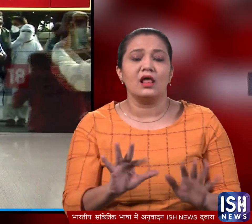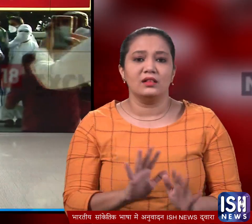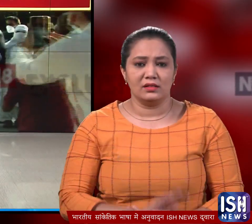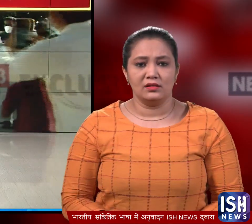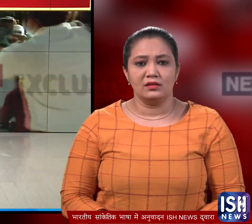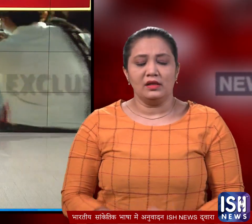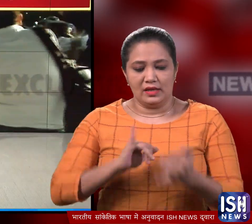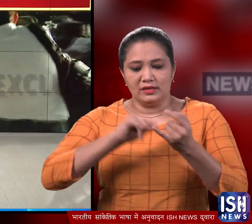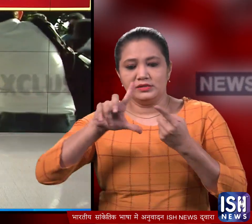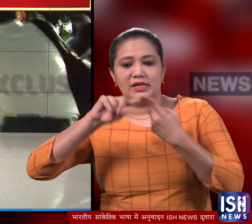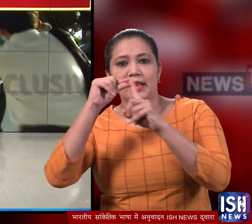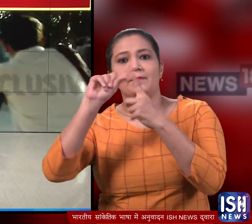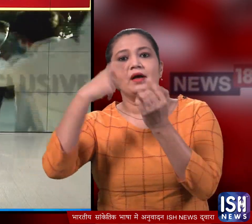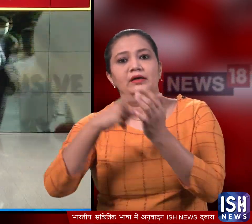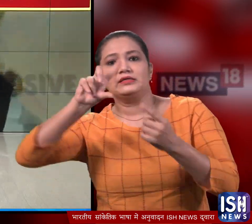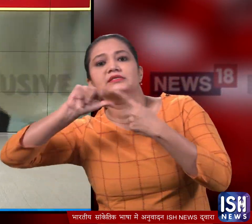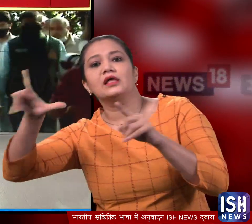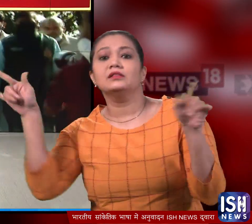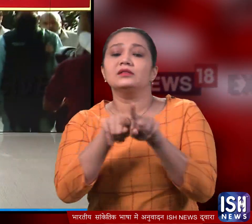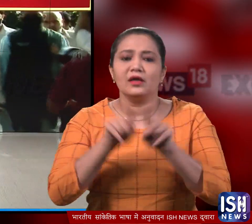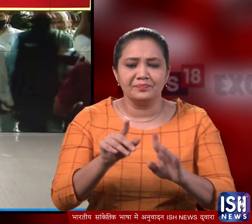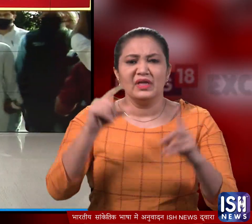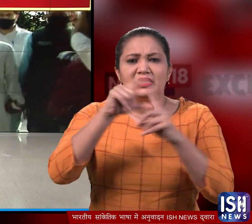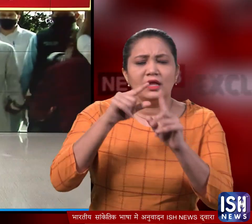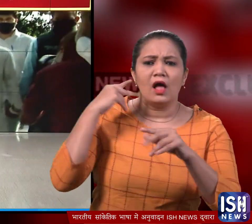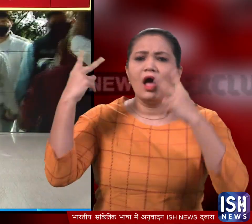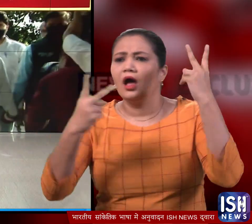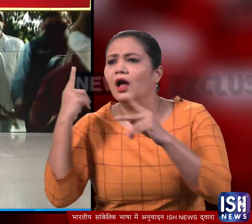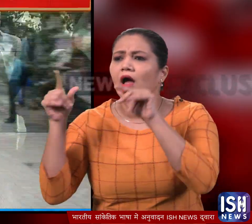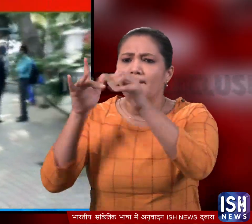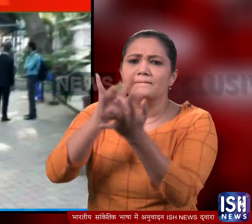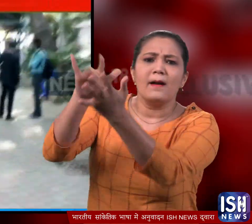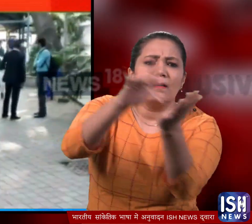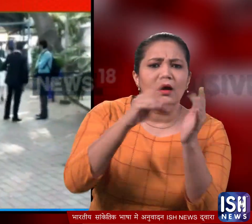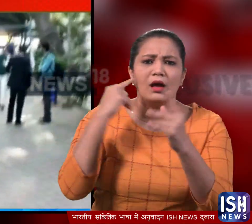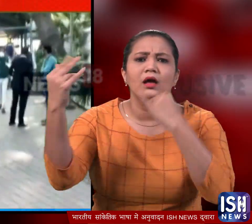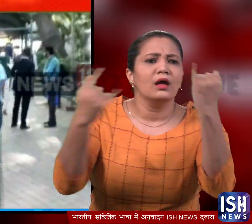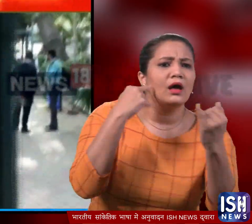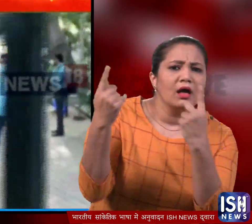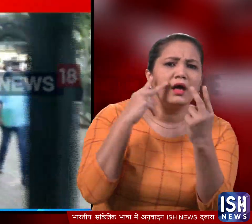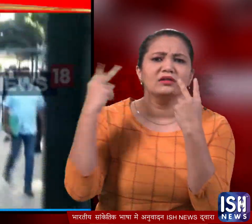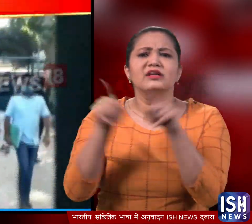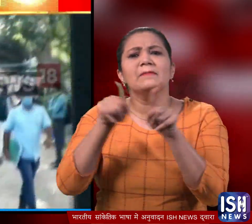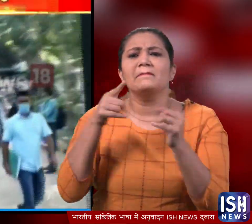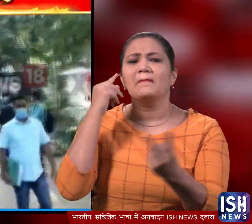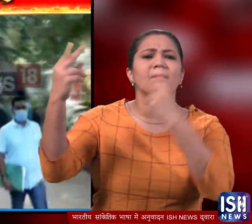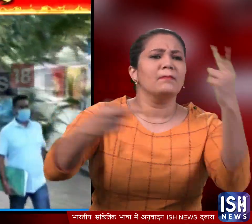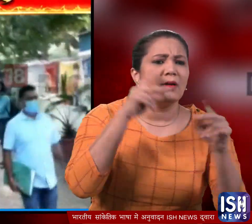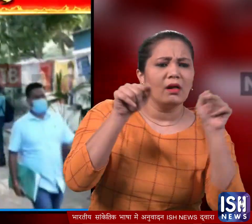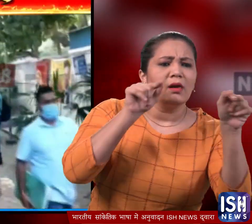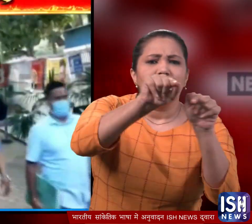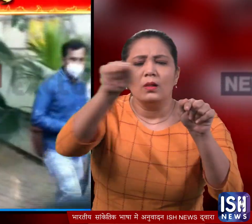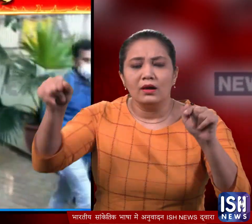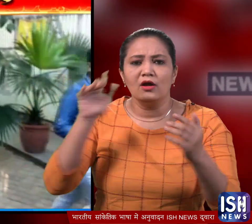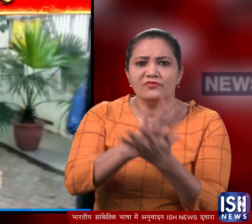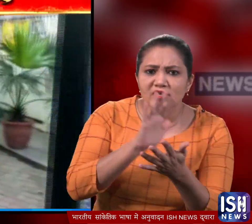अशरफ स्लीपर सेल की तरह काम कर रहा था। वो दिल्ली के इलाकों में घूम रहा था और माना जा रहा है कि ऐसा उसने